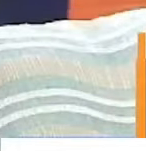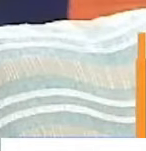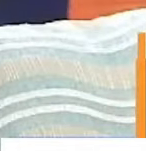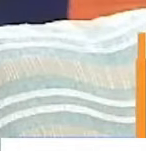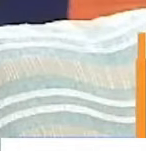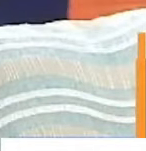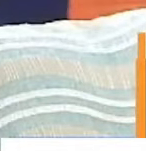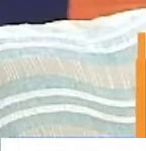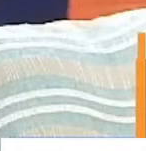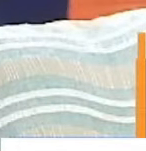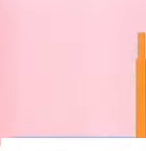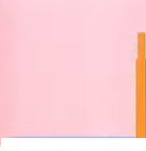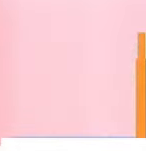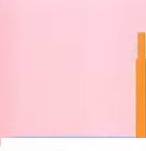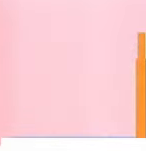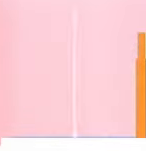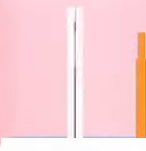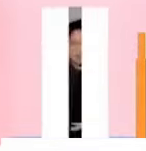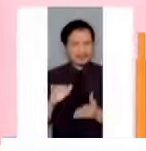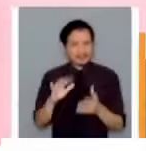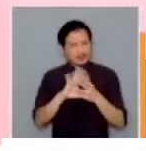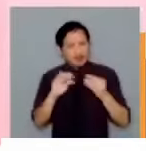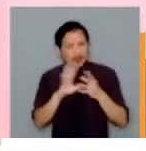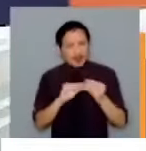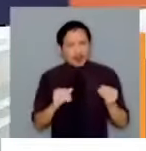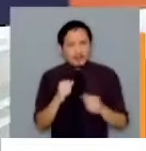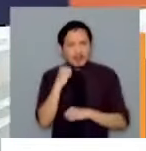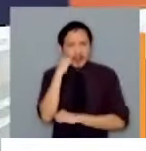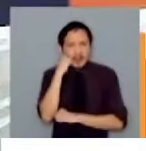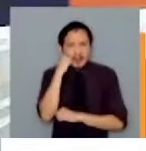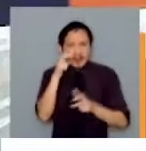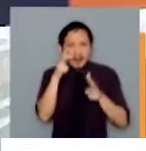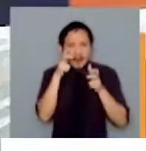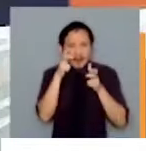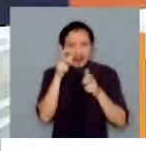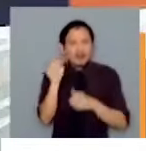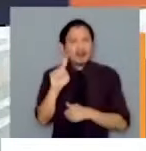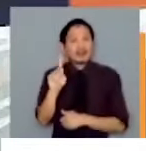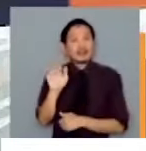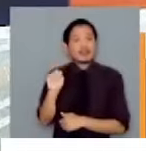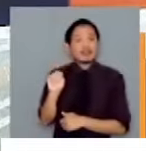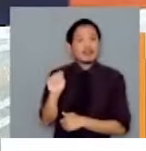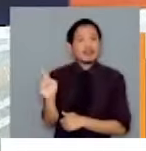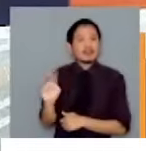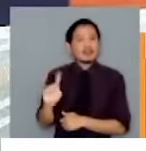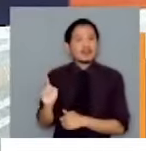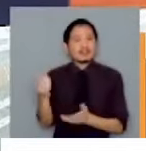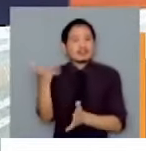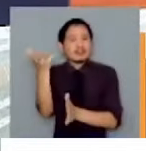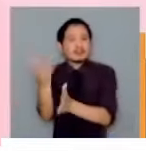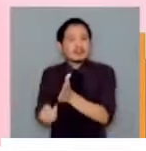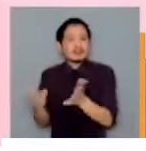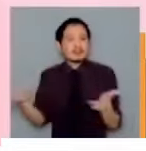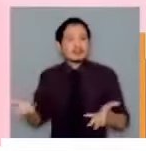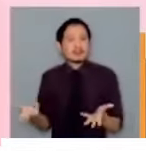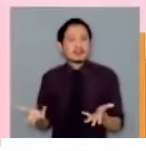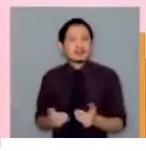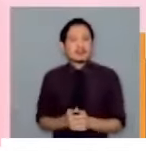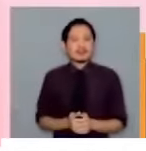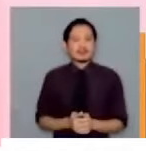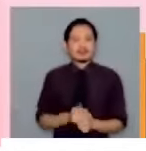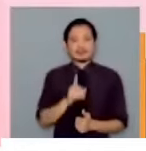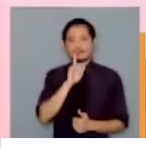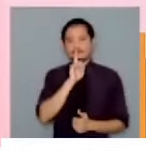Invested kami sa kwento. Nasa kaya si Kim? Kaya nga, Kim, nasan ka? Uy, pero ginalingan nilang dalawa, ha? Oo, at si Kim,